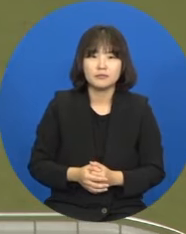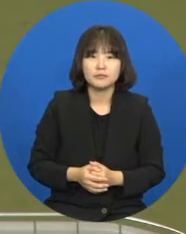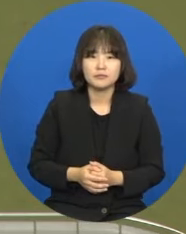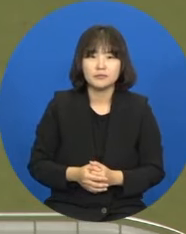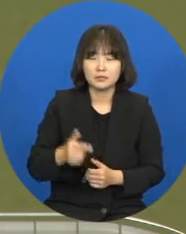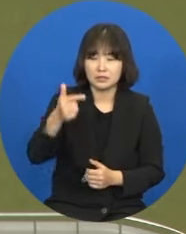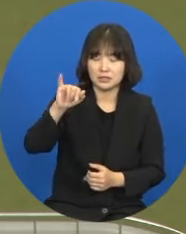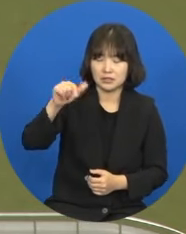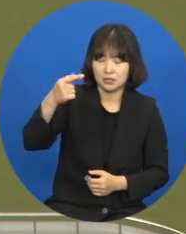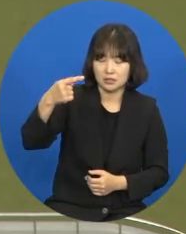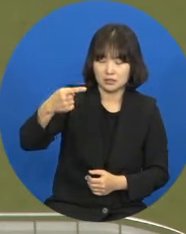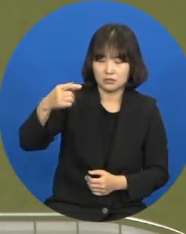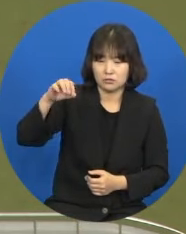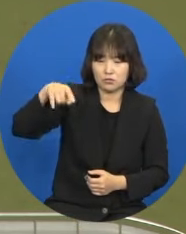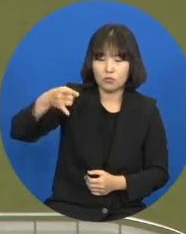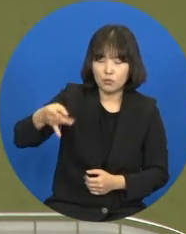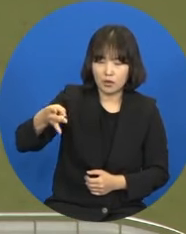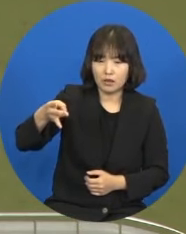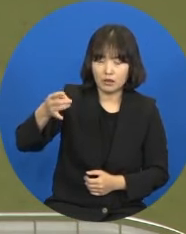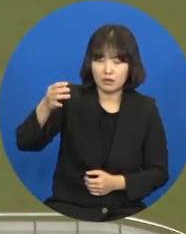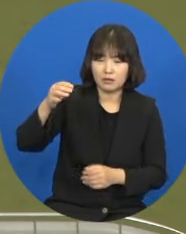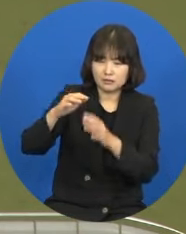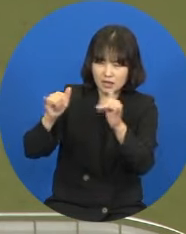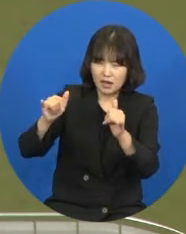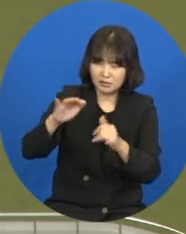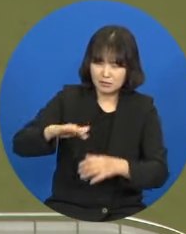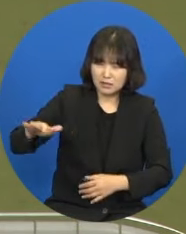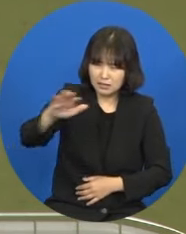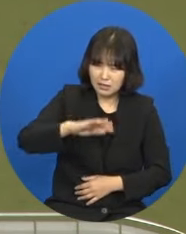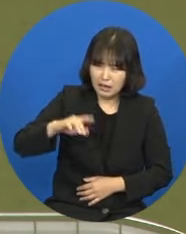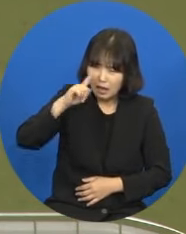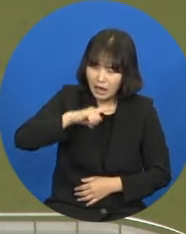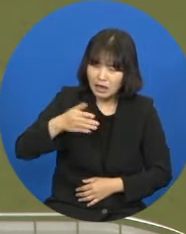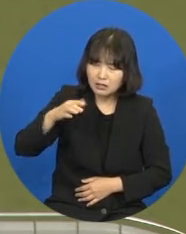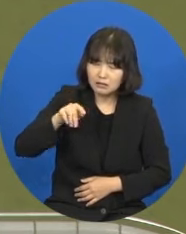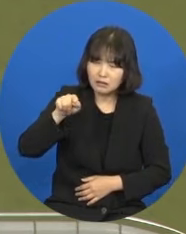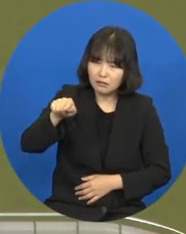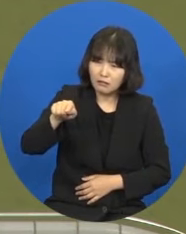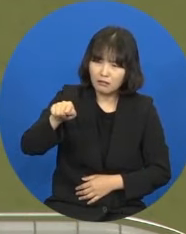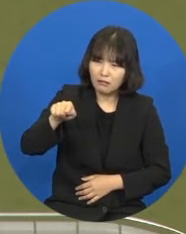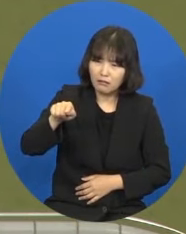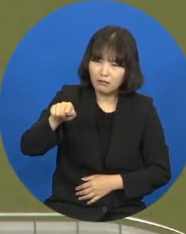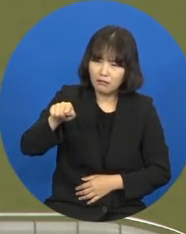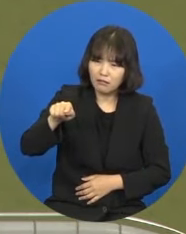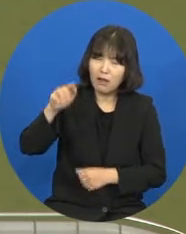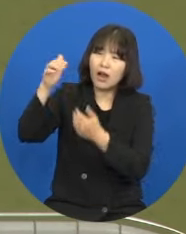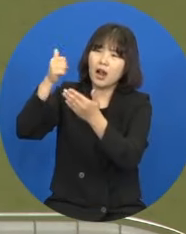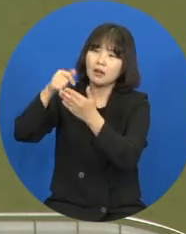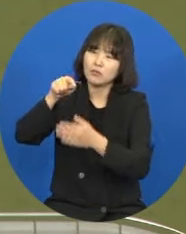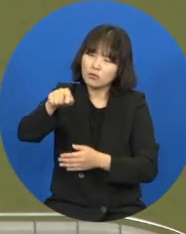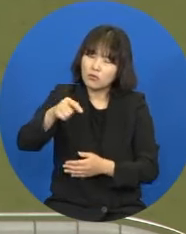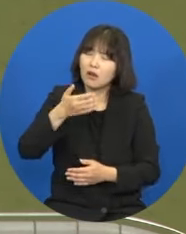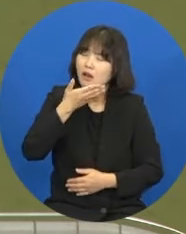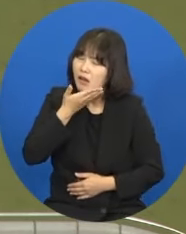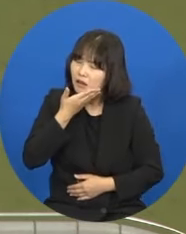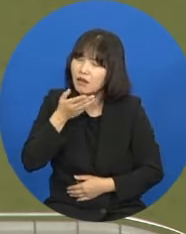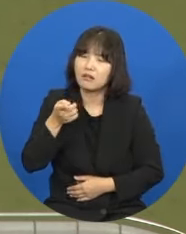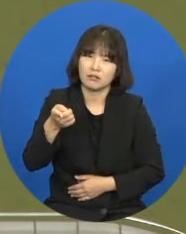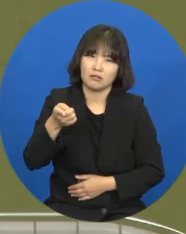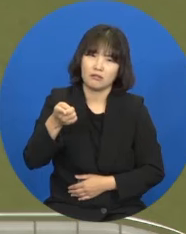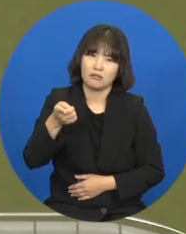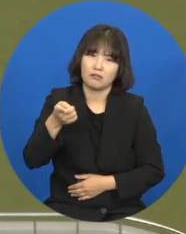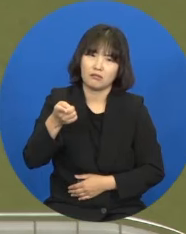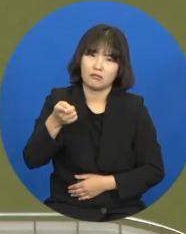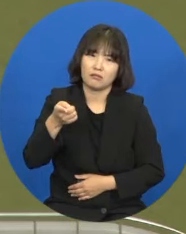내가이 니누 사람들을 어찌 아끼지 아니하겠느냐 동일한 단어입니다 분명 악인이